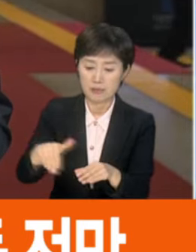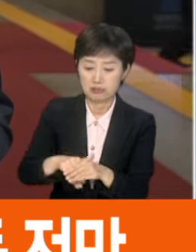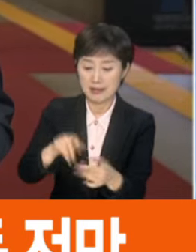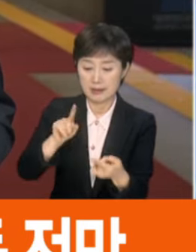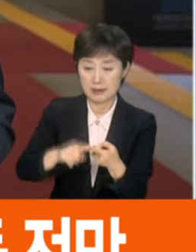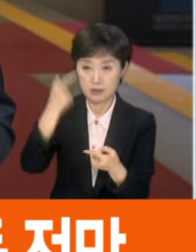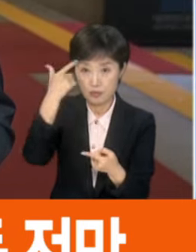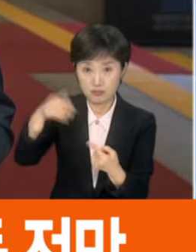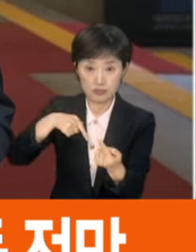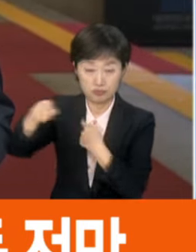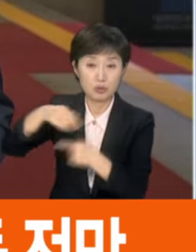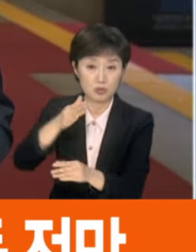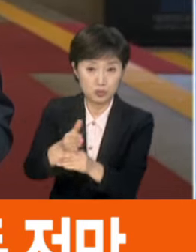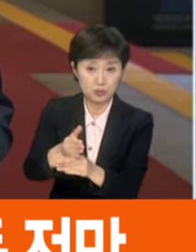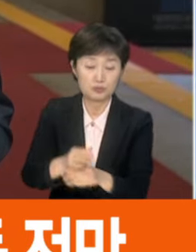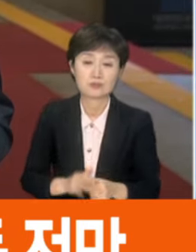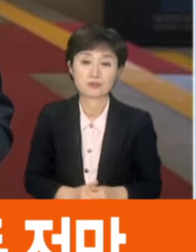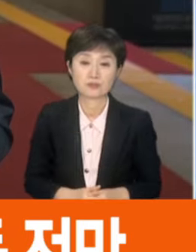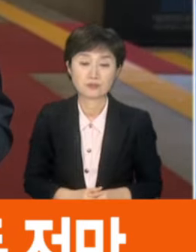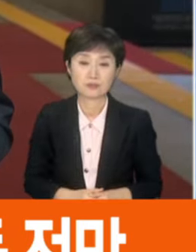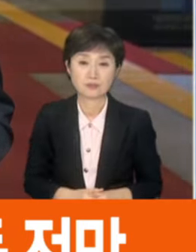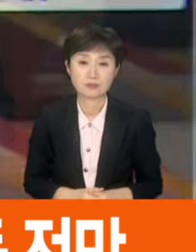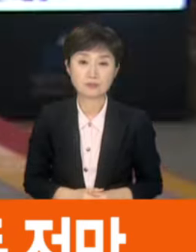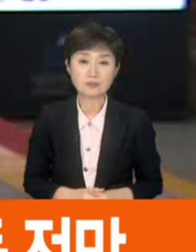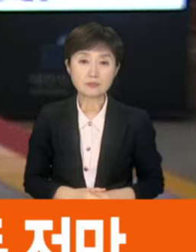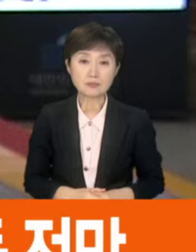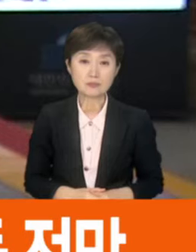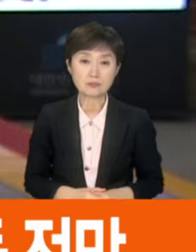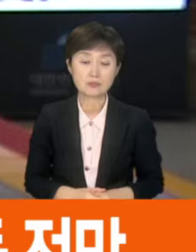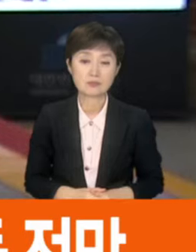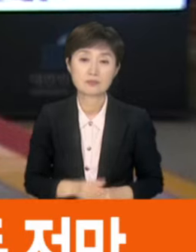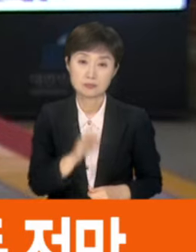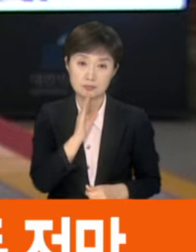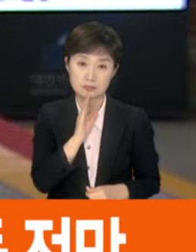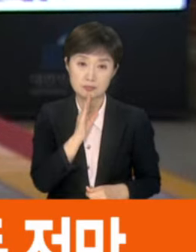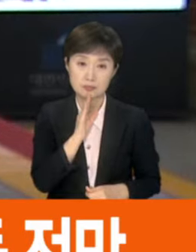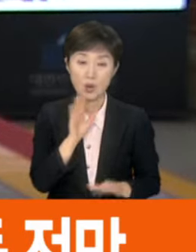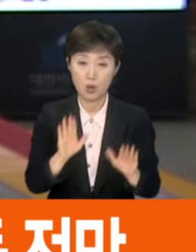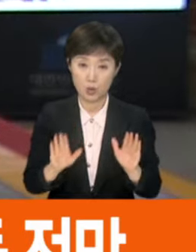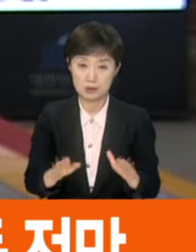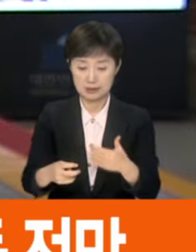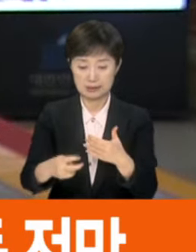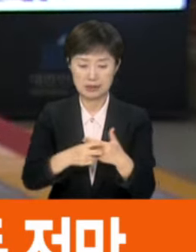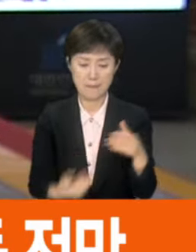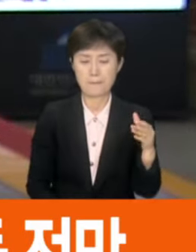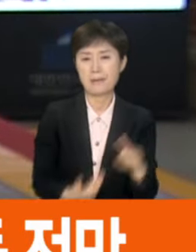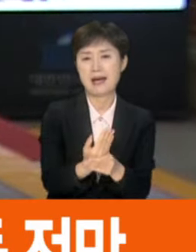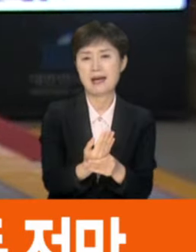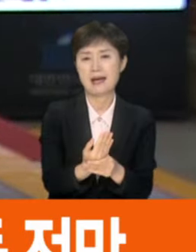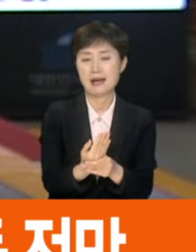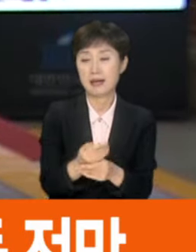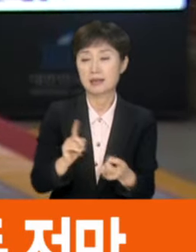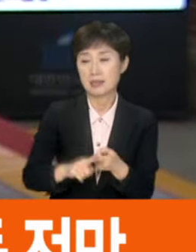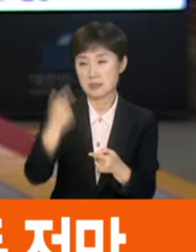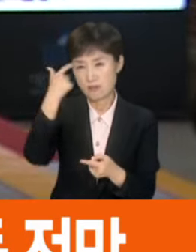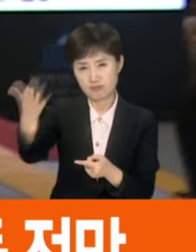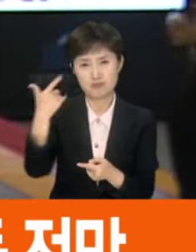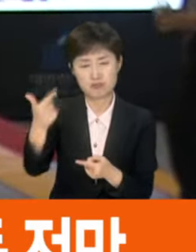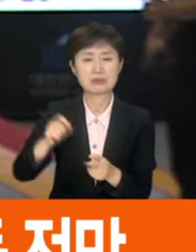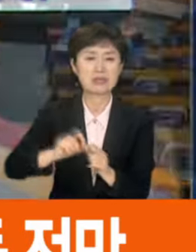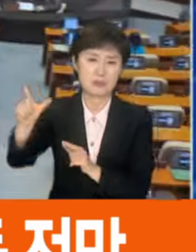정부측의 답변이 이루지고 있죠네 대정부 질문에서도 의료 사태가 뜨거운 감자가 될 것으로